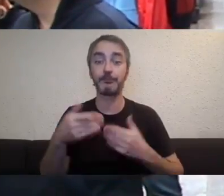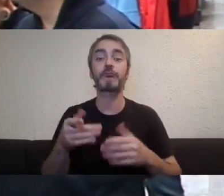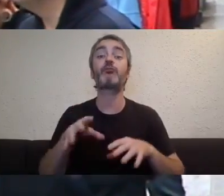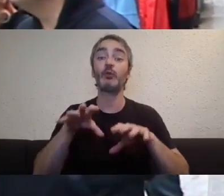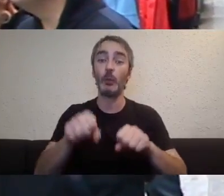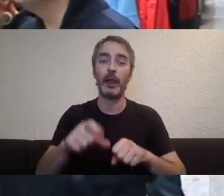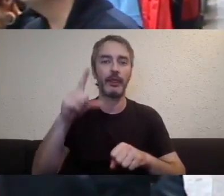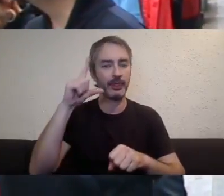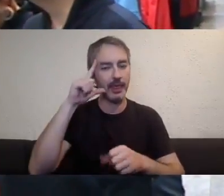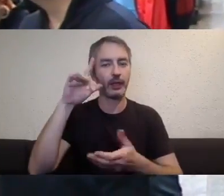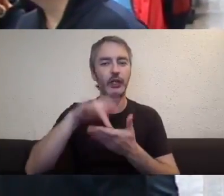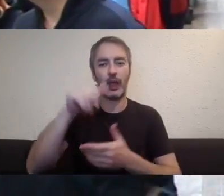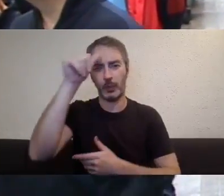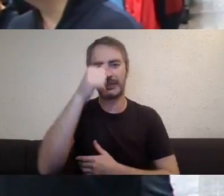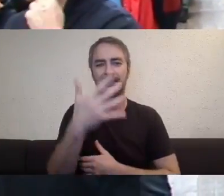d'octubre.